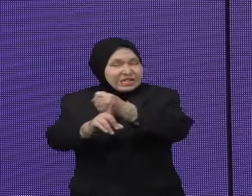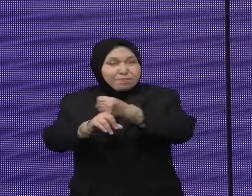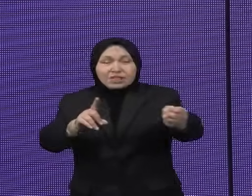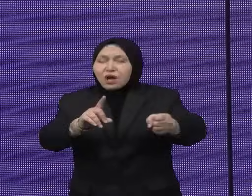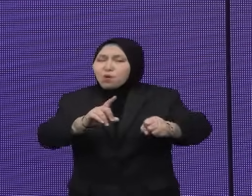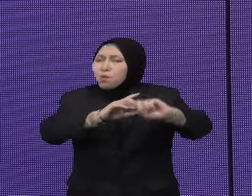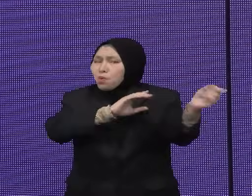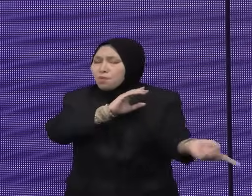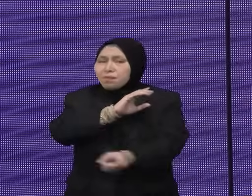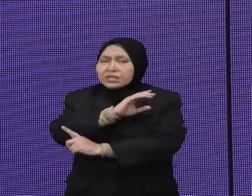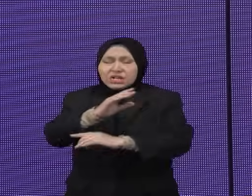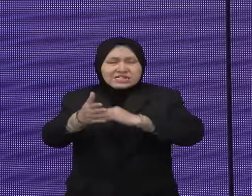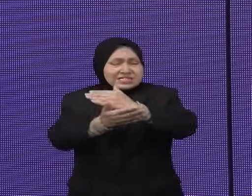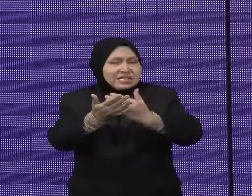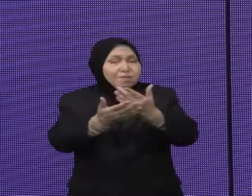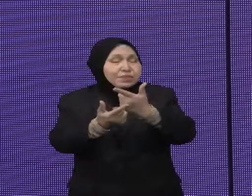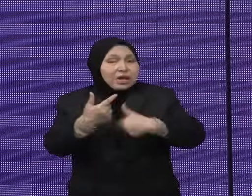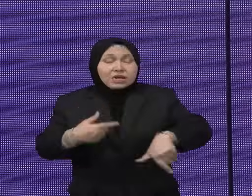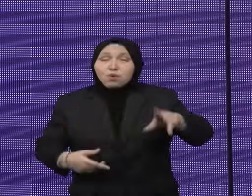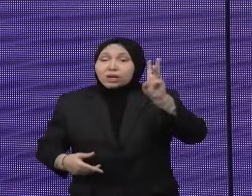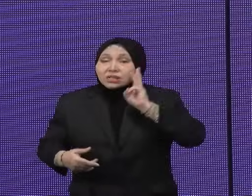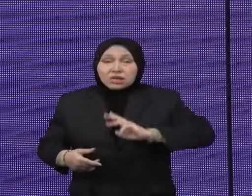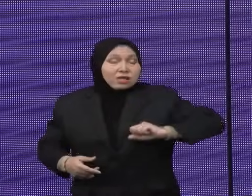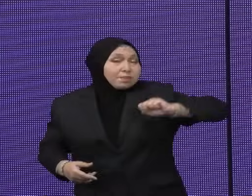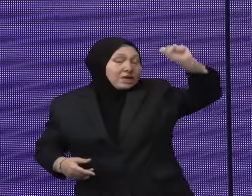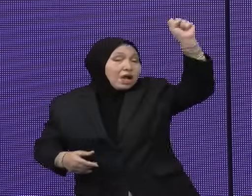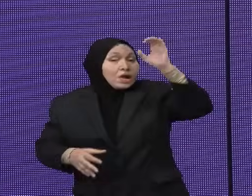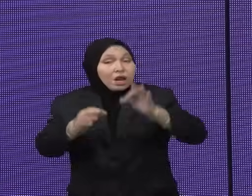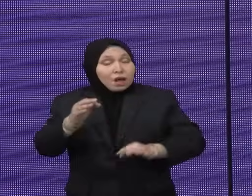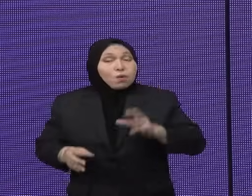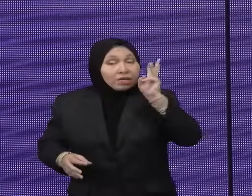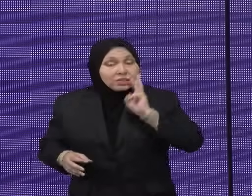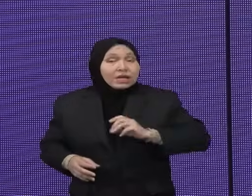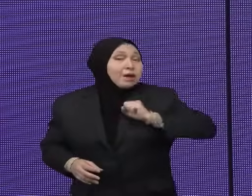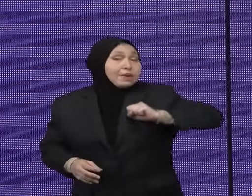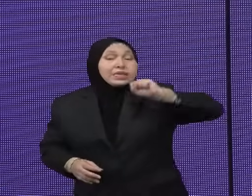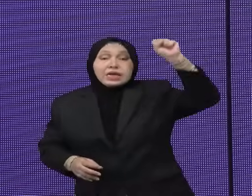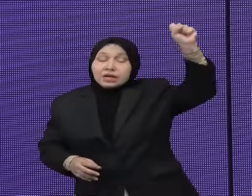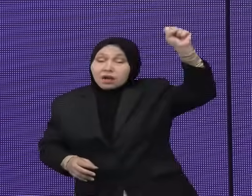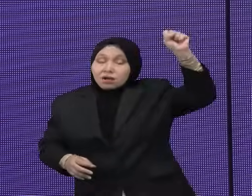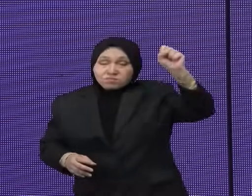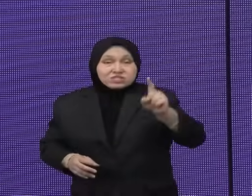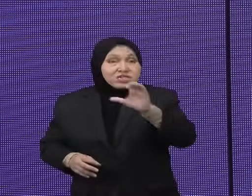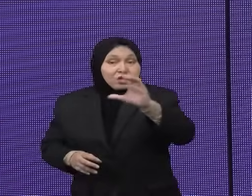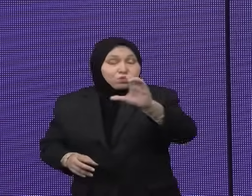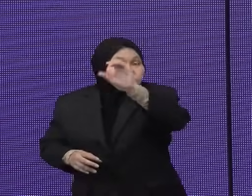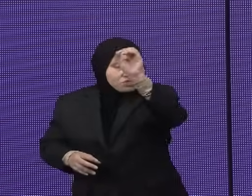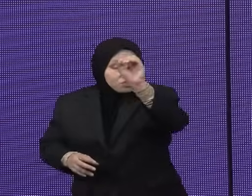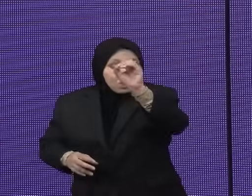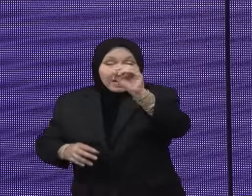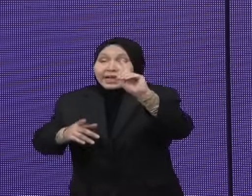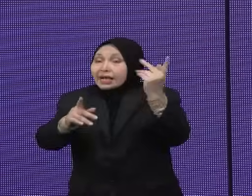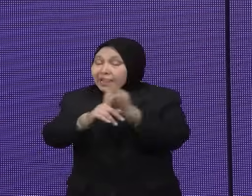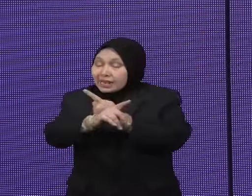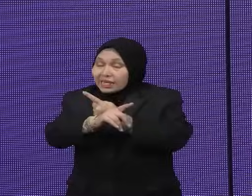hukumannya ialah setengah daripada wanita yang merdeka. Iaitu kalau wanita yang merdeka 100 kali sebatan, maka